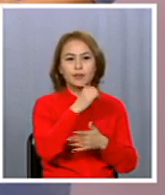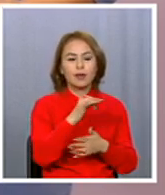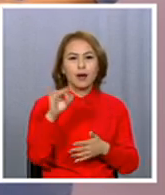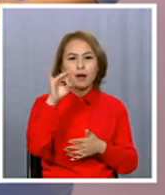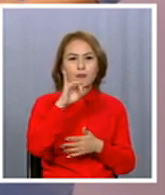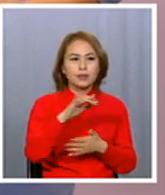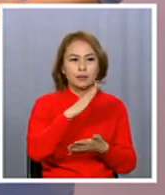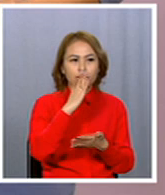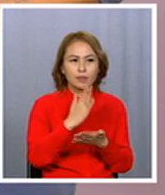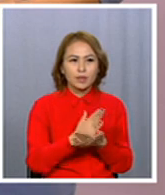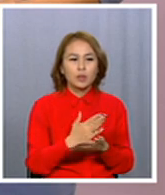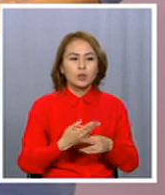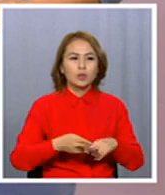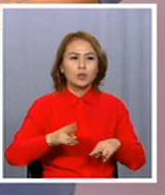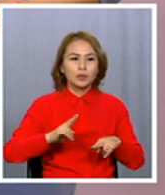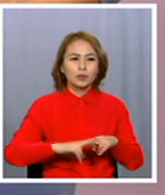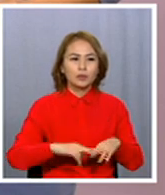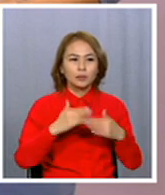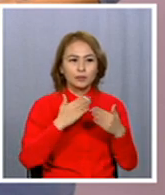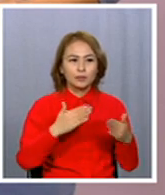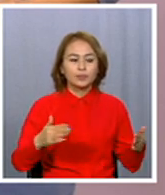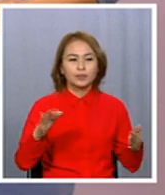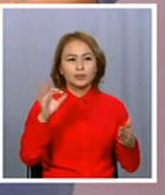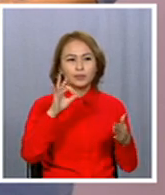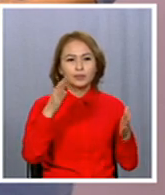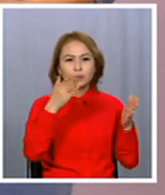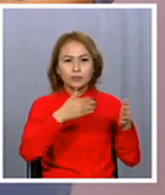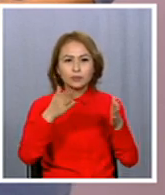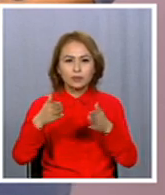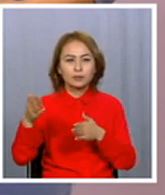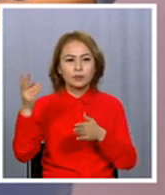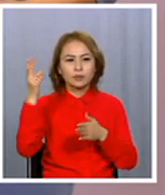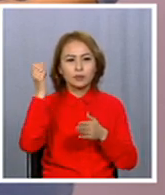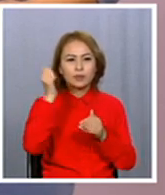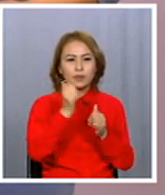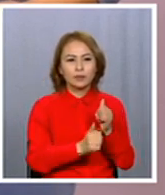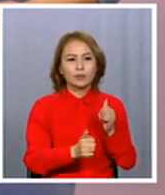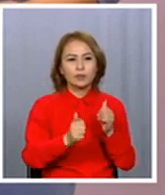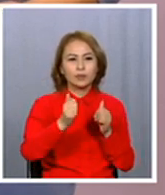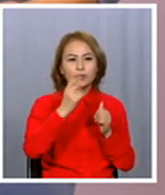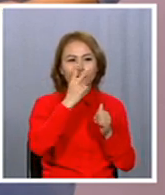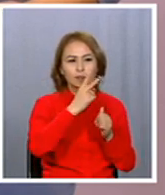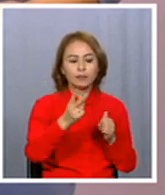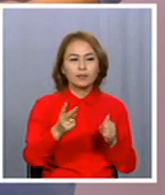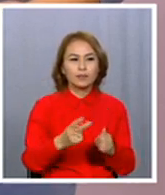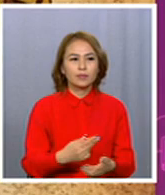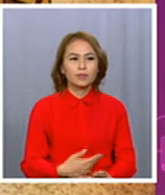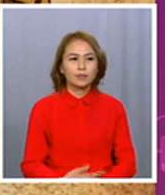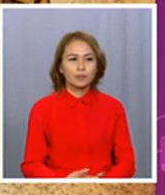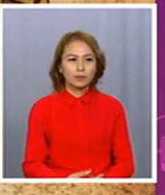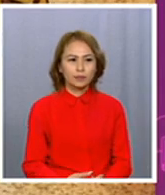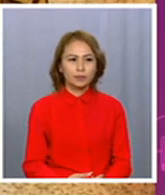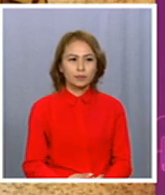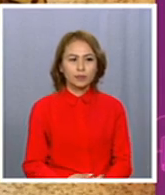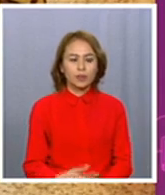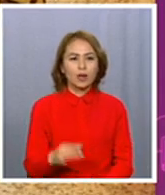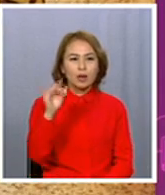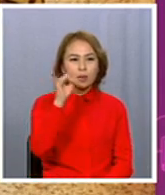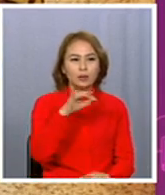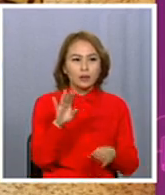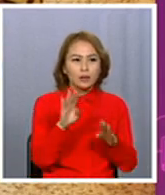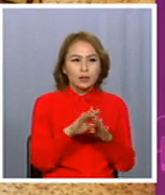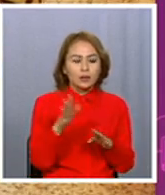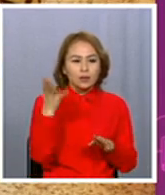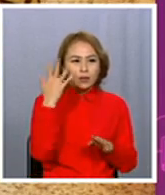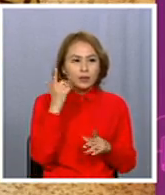екен. Ендеше, осы ғаламшарлар туралы аңыздарды бейне материалдан бірге көрейік. Аңыз бойынша тауар